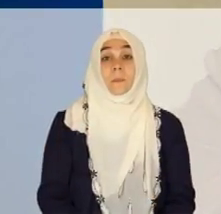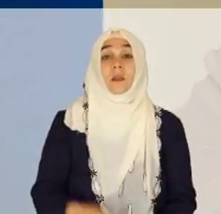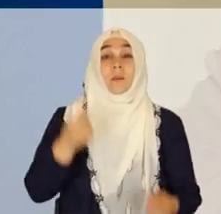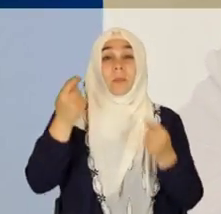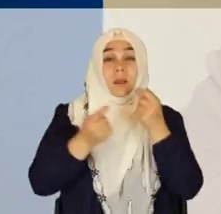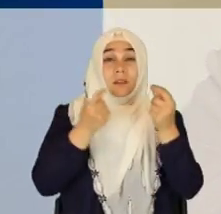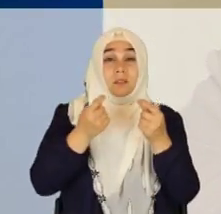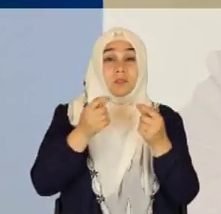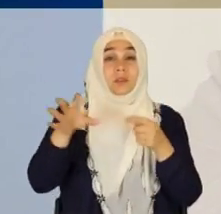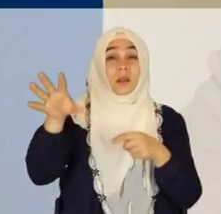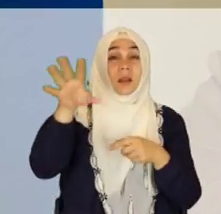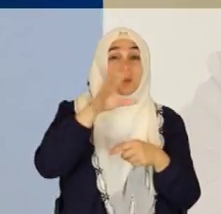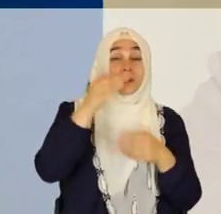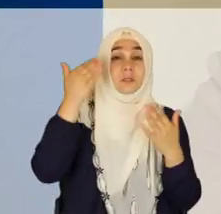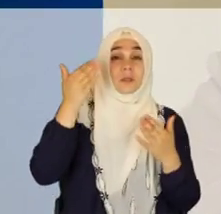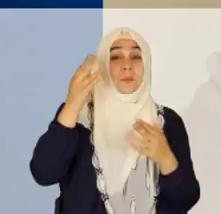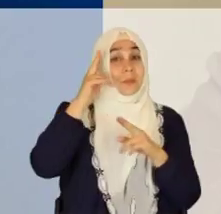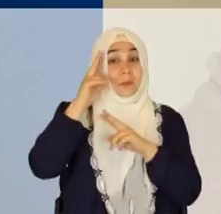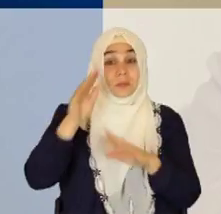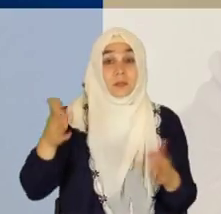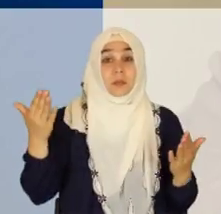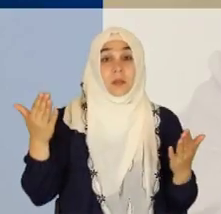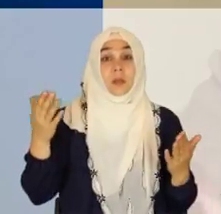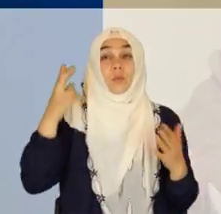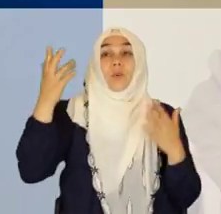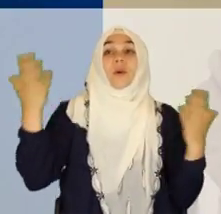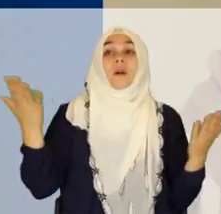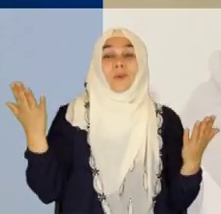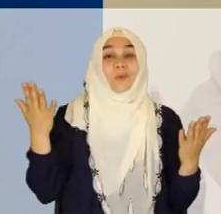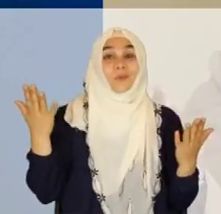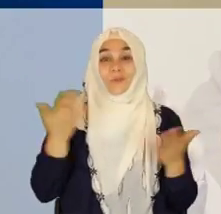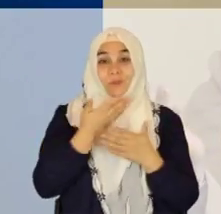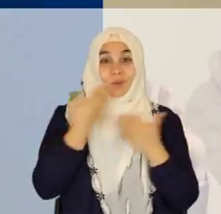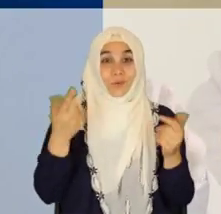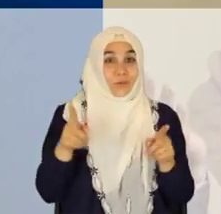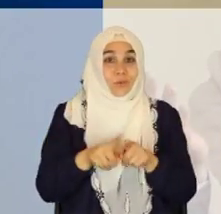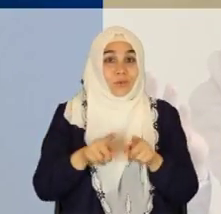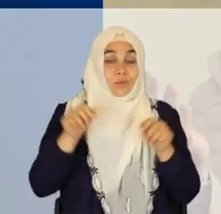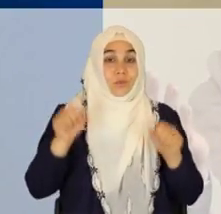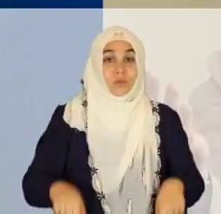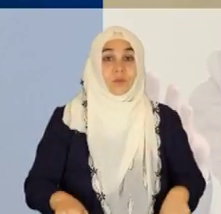mayda chuyda bo'ladigan narsalarni hammasini bilmasa, Allohligi qolmaydi.